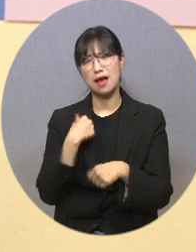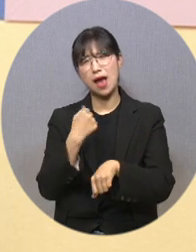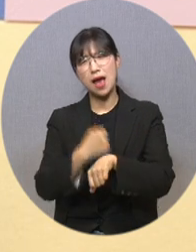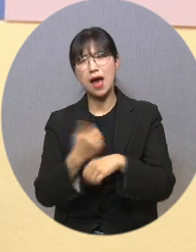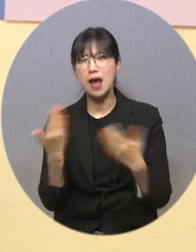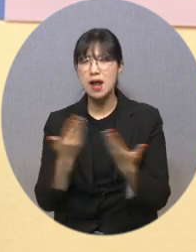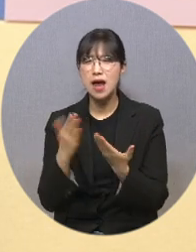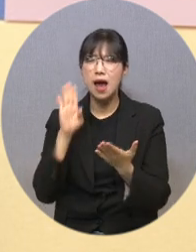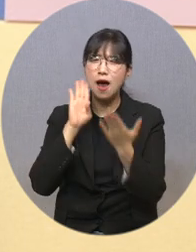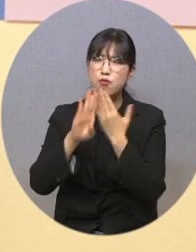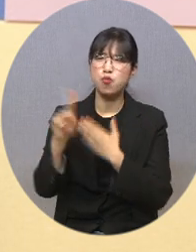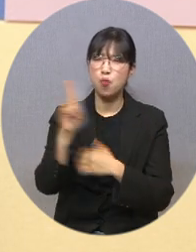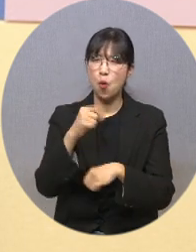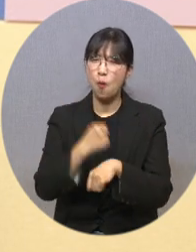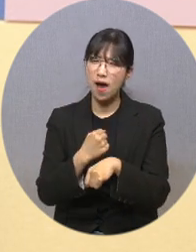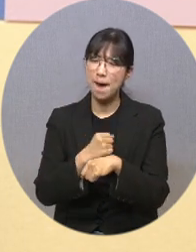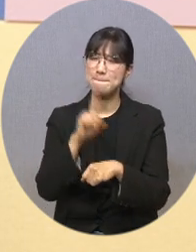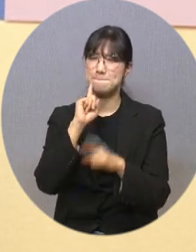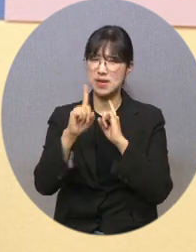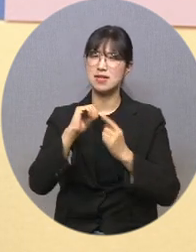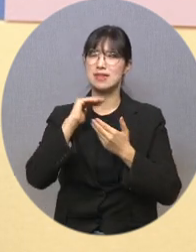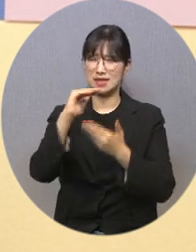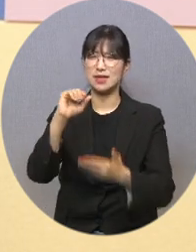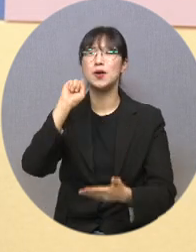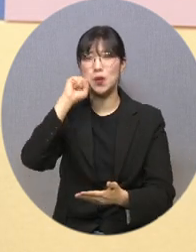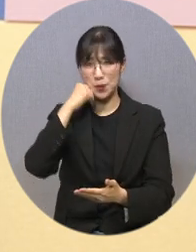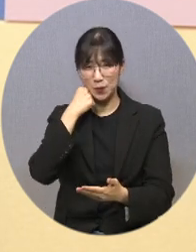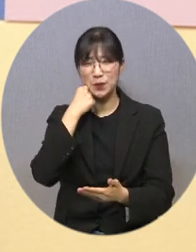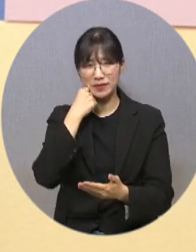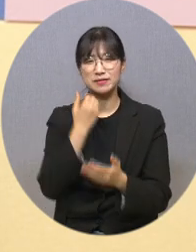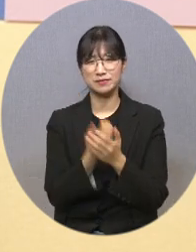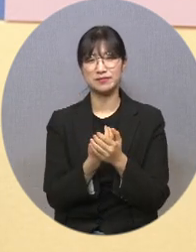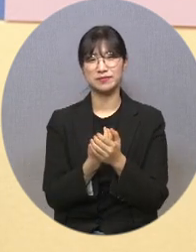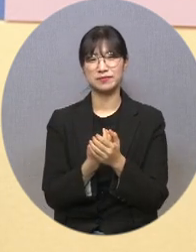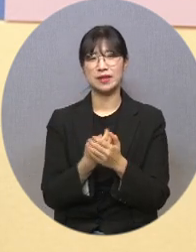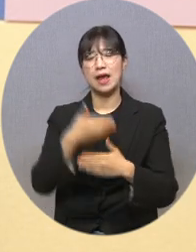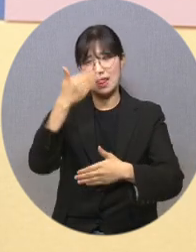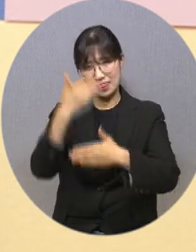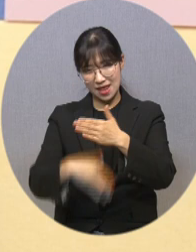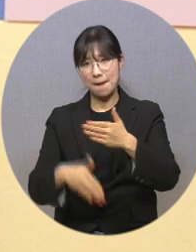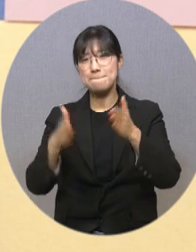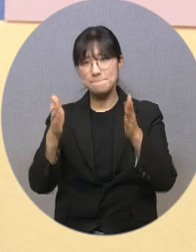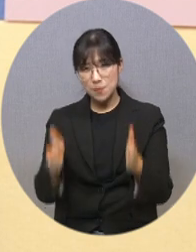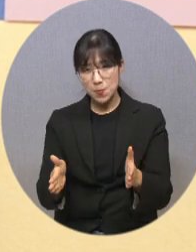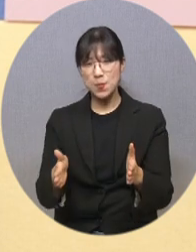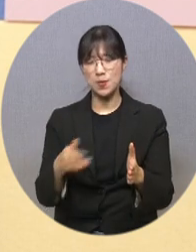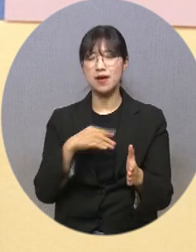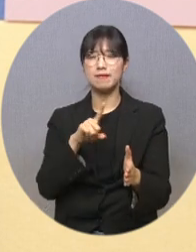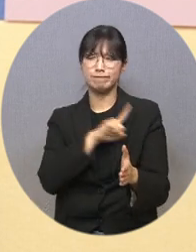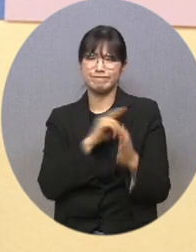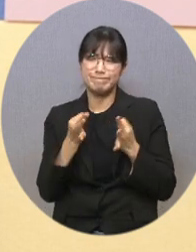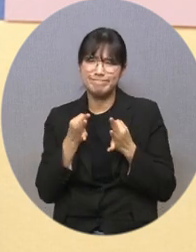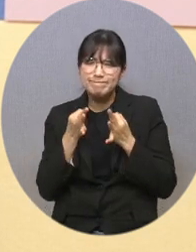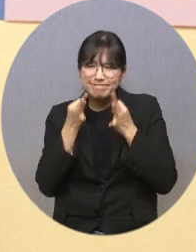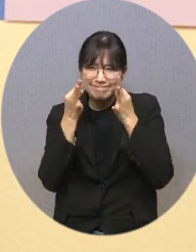것이냐라고 말씀드리기는 상당히 힘들 것 같습니다. 그래서 남은 기간 동안 어쨌든 최선을 다할